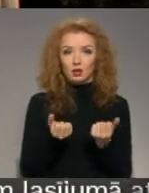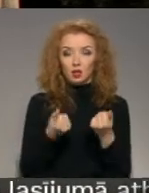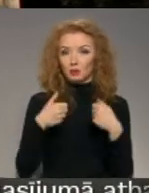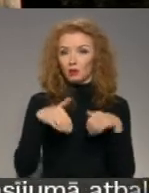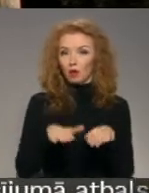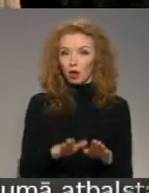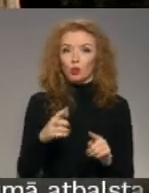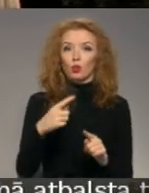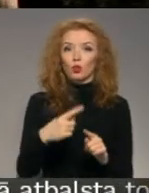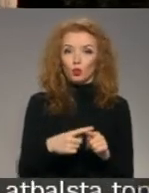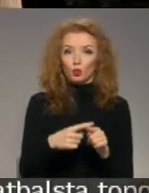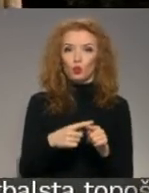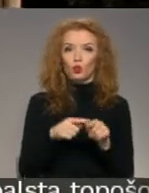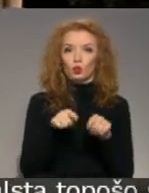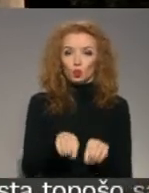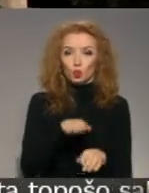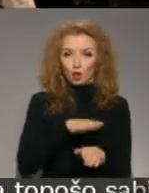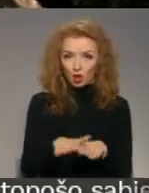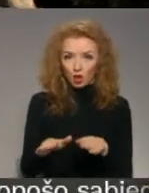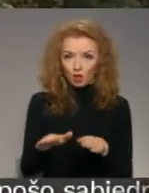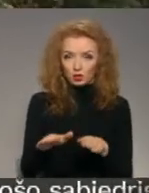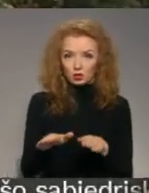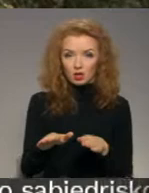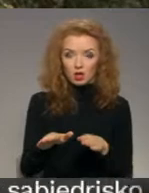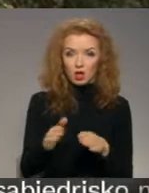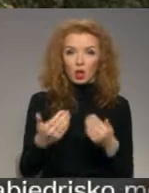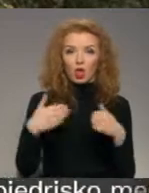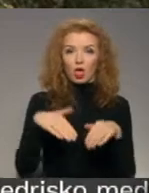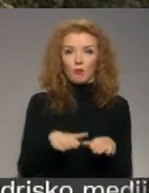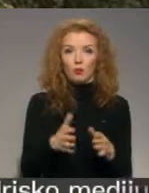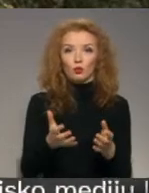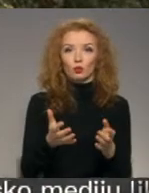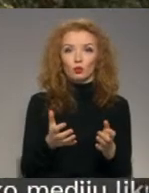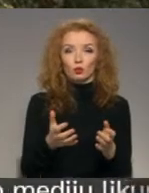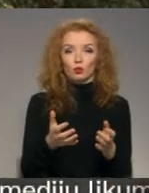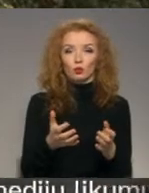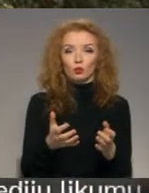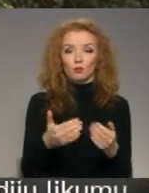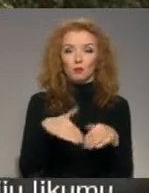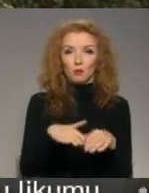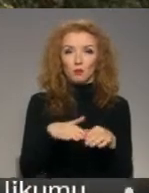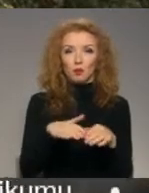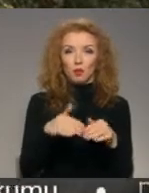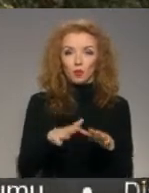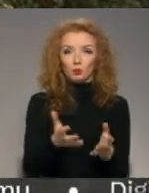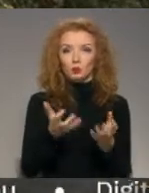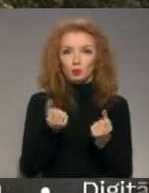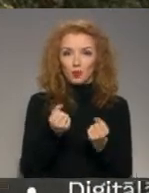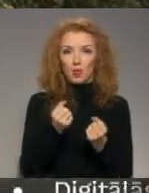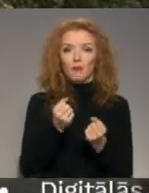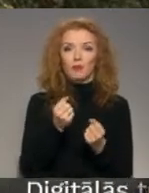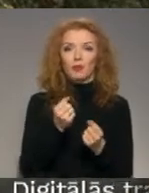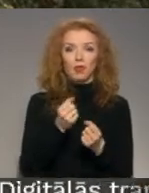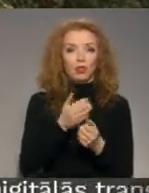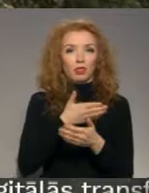pieņem lēmumus un viņus realizē. Lēmumus pieņem praktiski nebūs pietiekoši